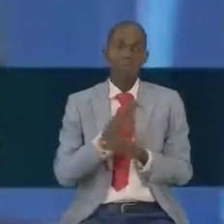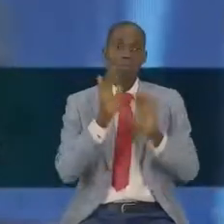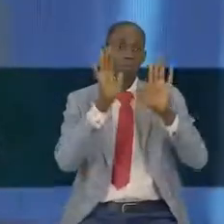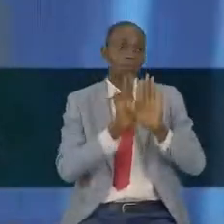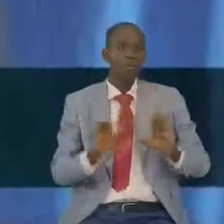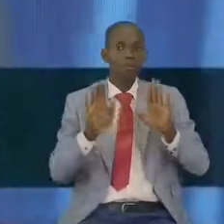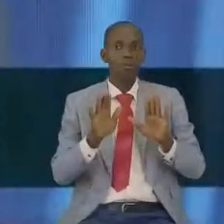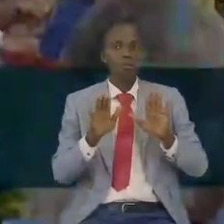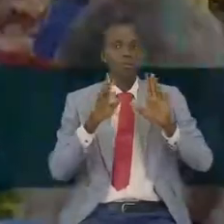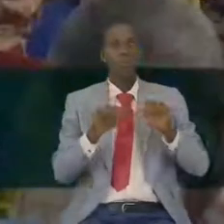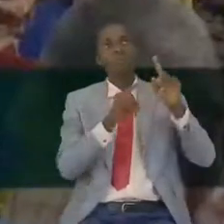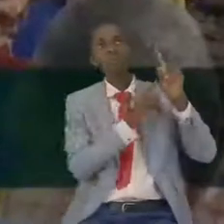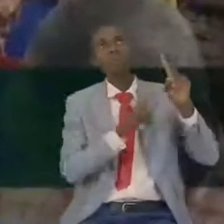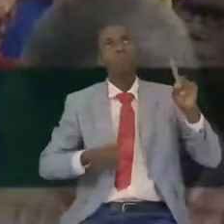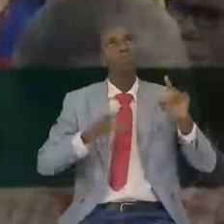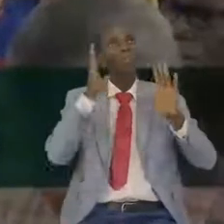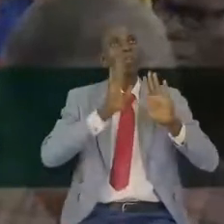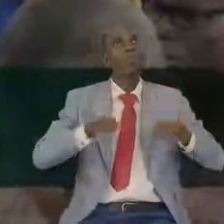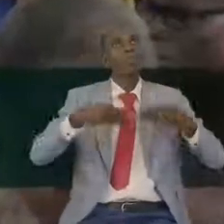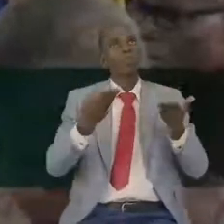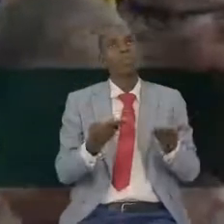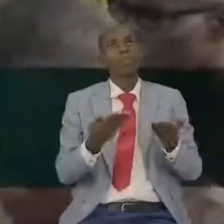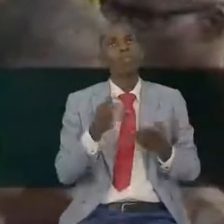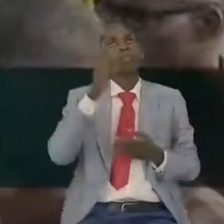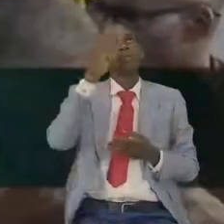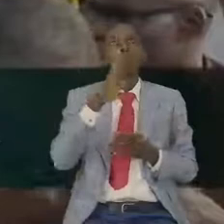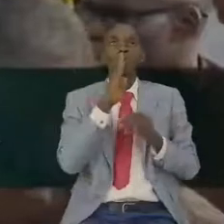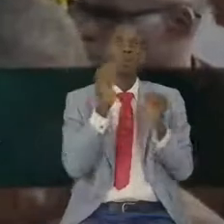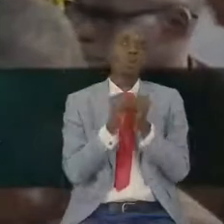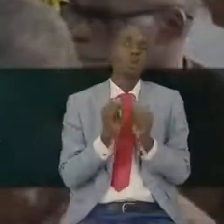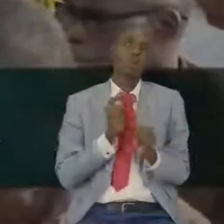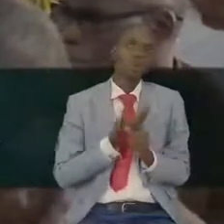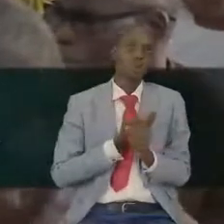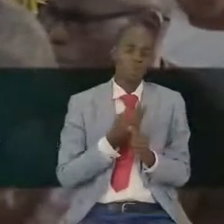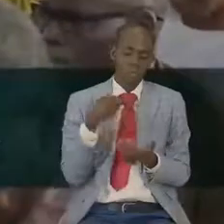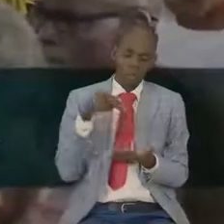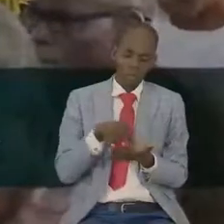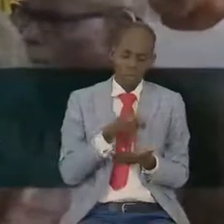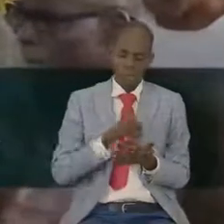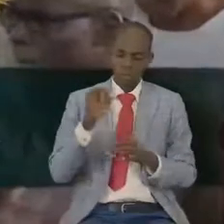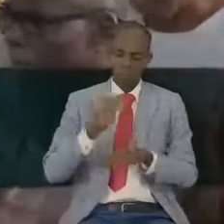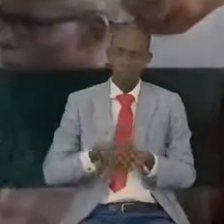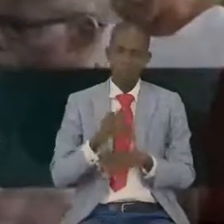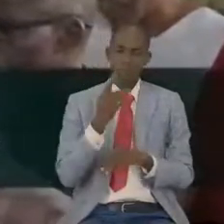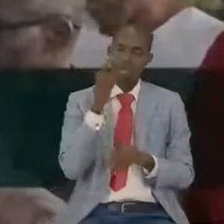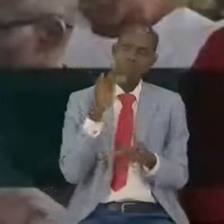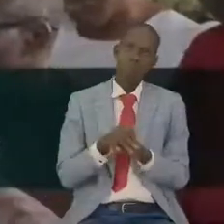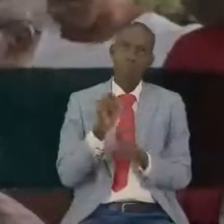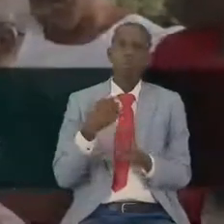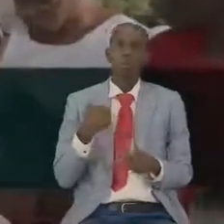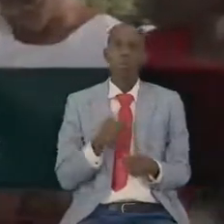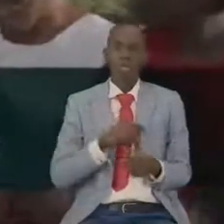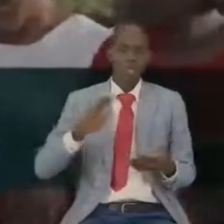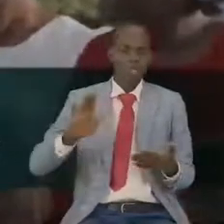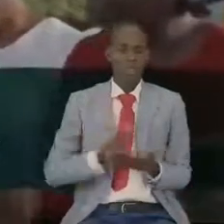Oh, l'Éternel pourvoira. Dieu avec nous. Je compte sur les promesses de Dieu. Nous le chantons